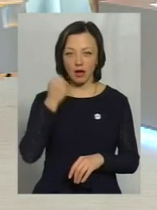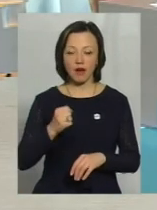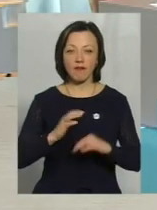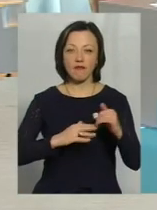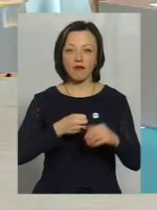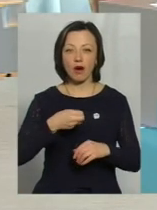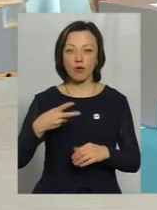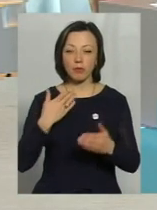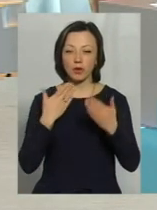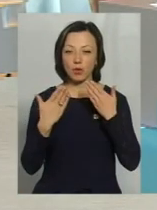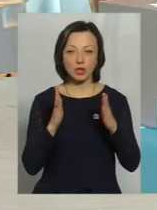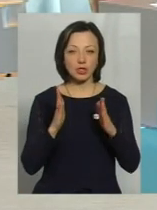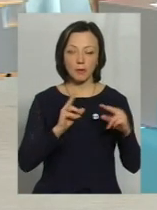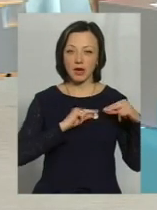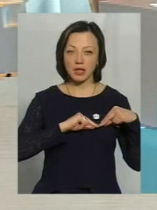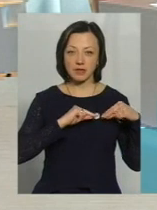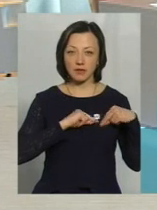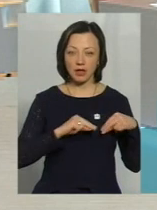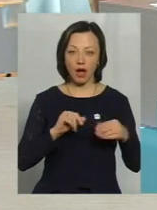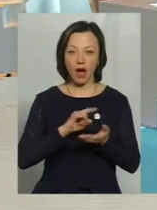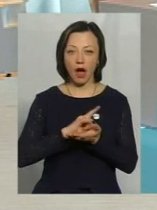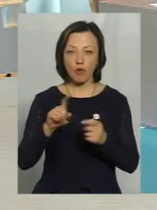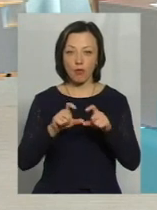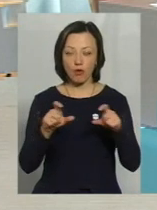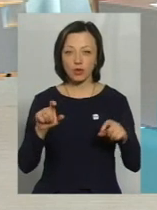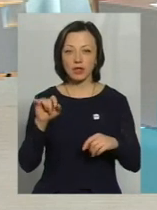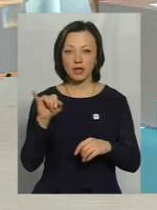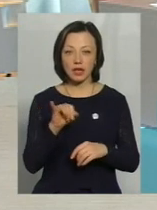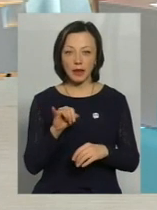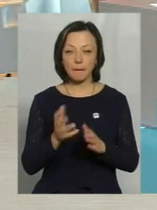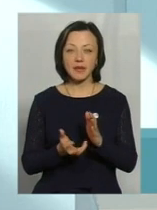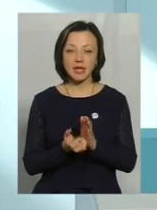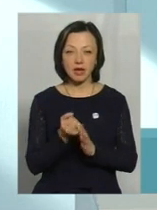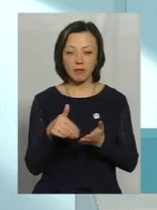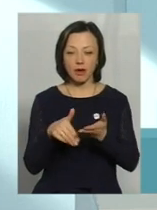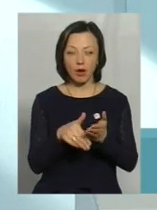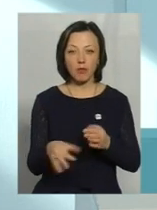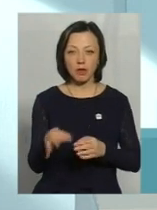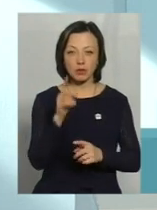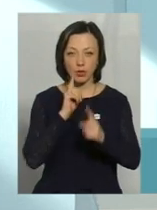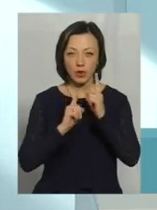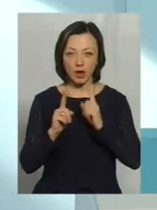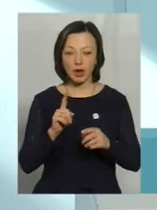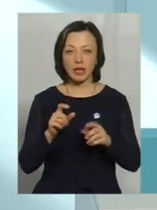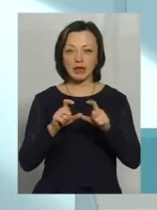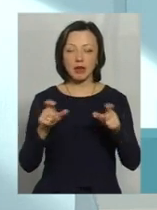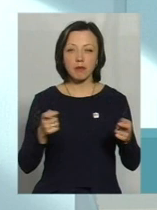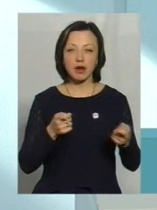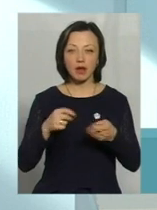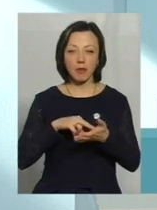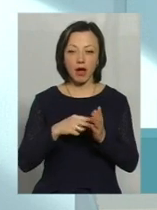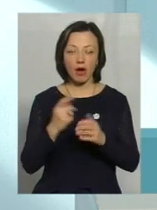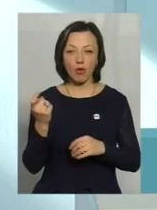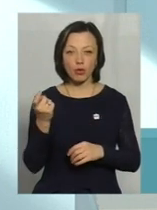фаховому підходу не лише працівників аеропорту, але й фахової підтримки і обласної ради, і департаменту